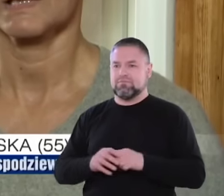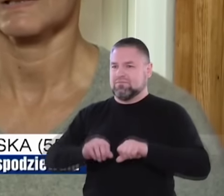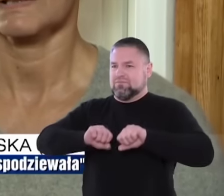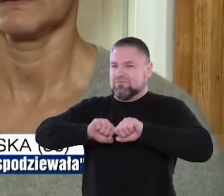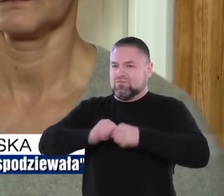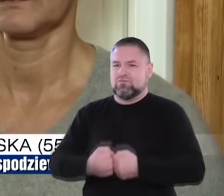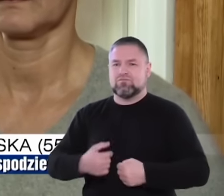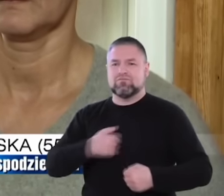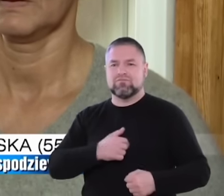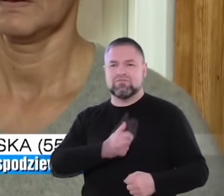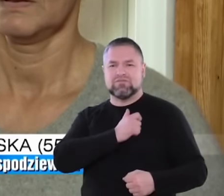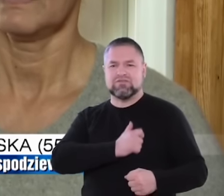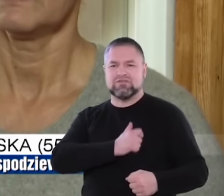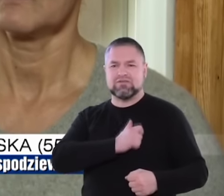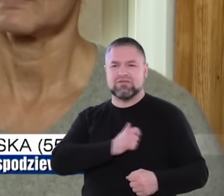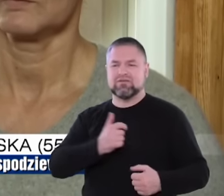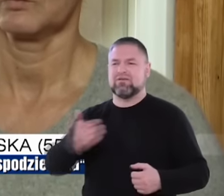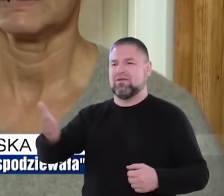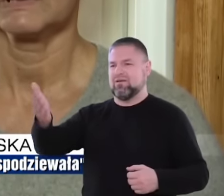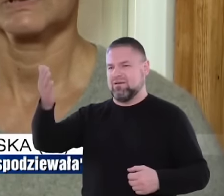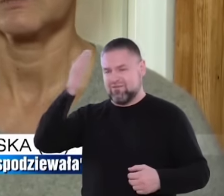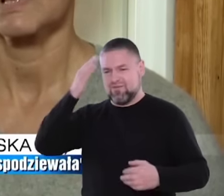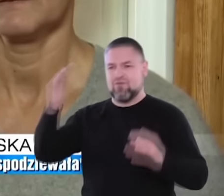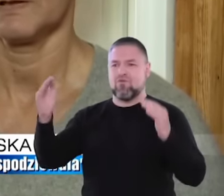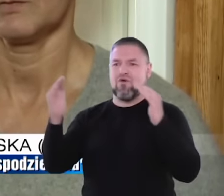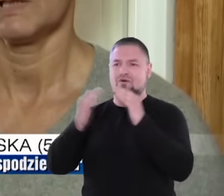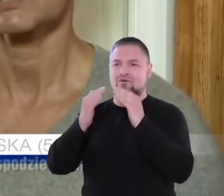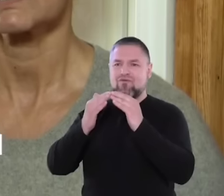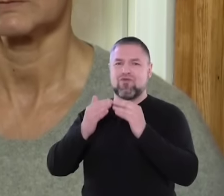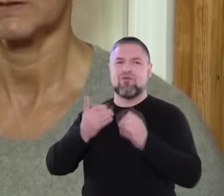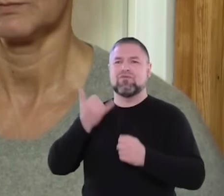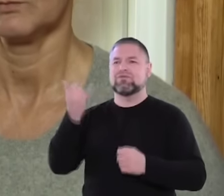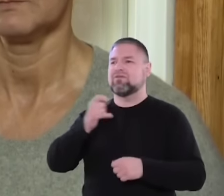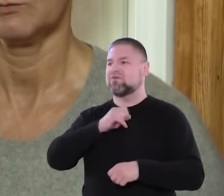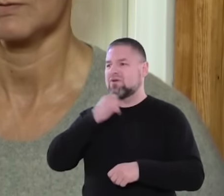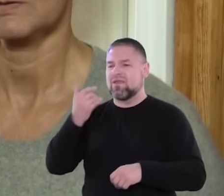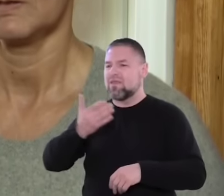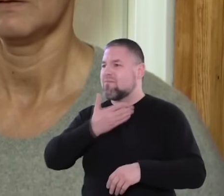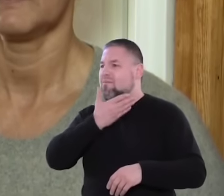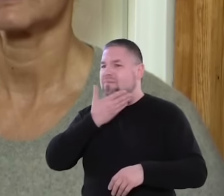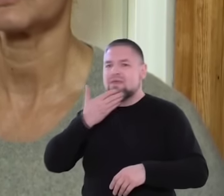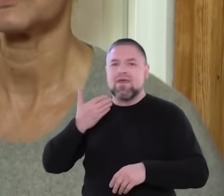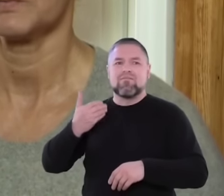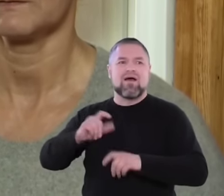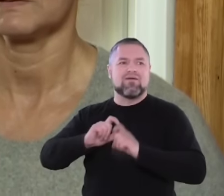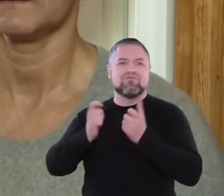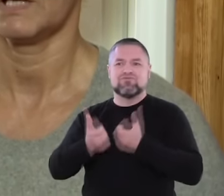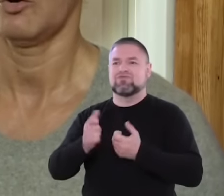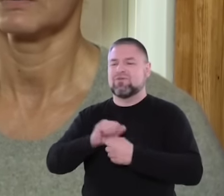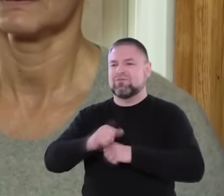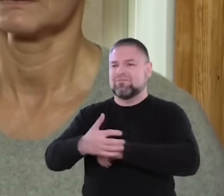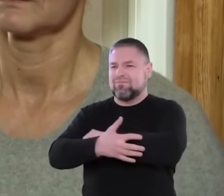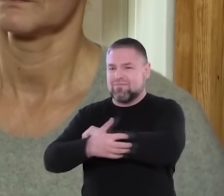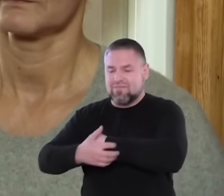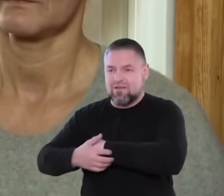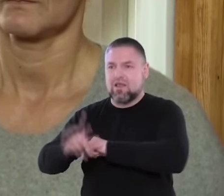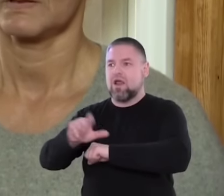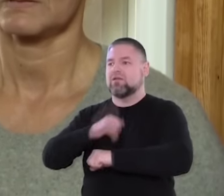Złamał mi serce. Ja wiem, że w domu nigdy się nie przelewało, ale szacunek był, miłość, wartości prawdziwe, a